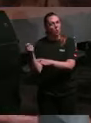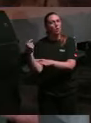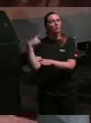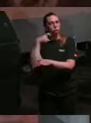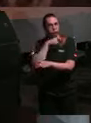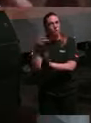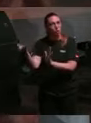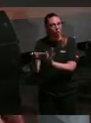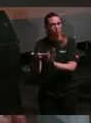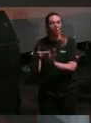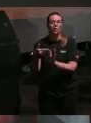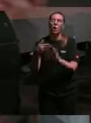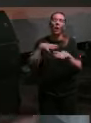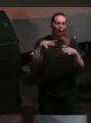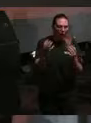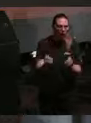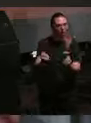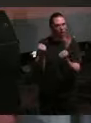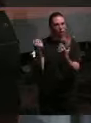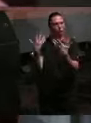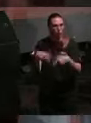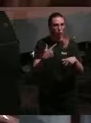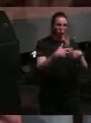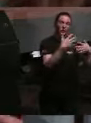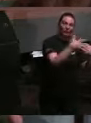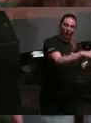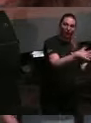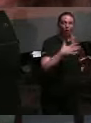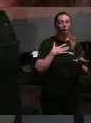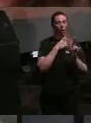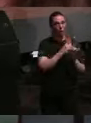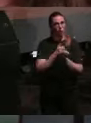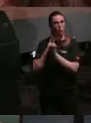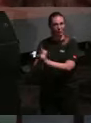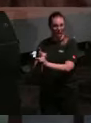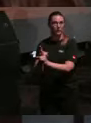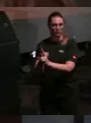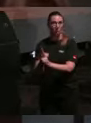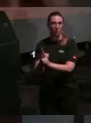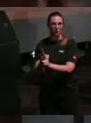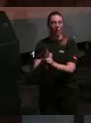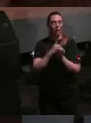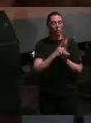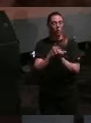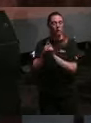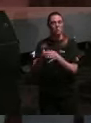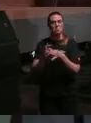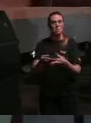all kraftproduksjon, alt nett, også alt forbruk, har konsekvenser. Det har konsekvenser for